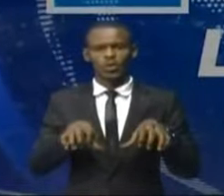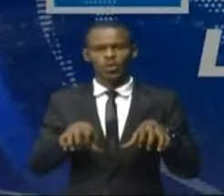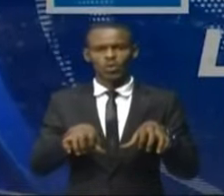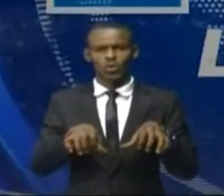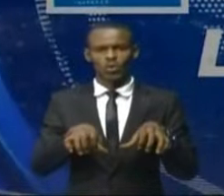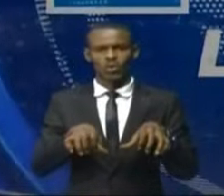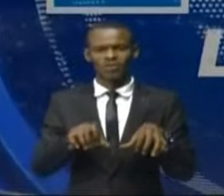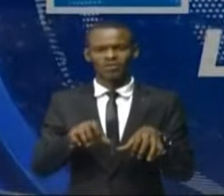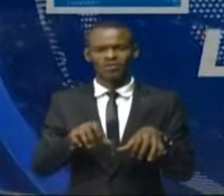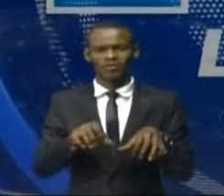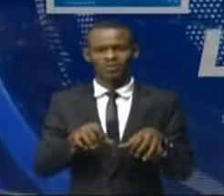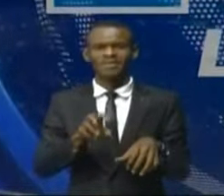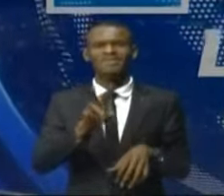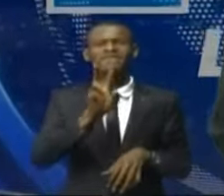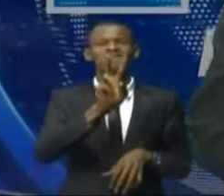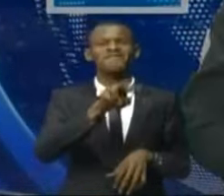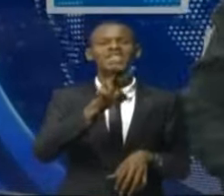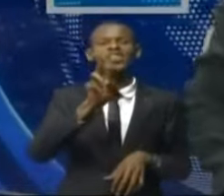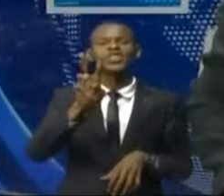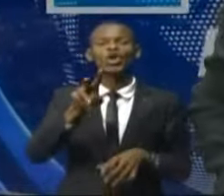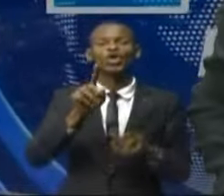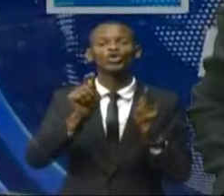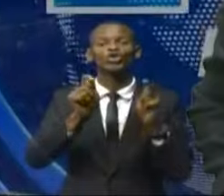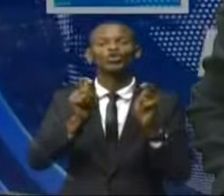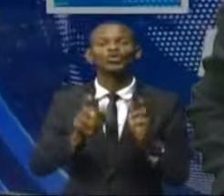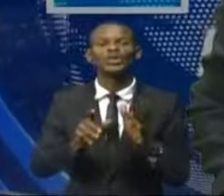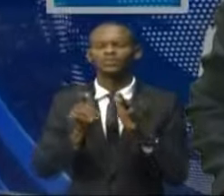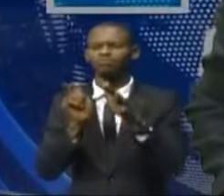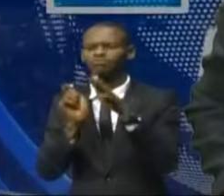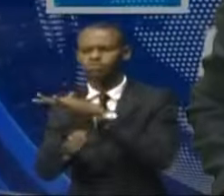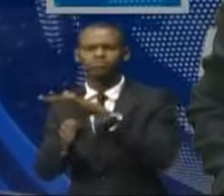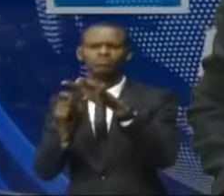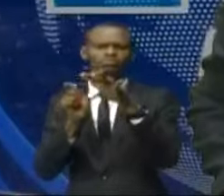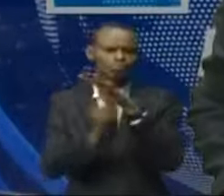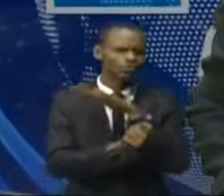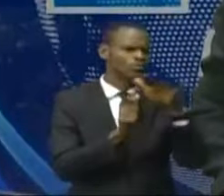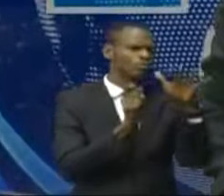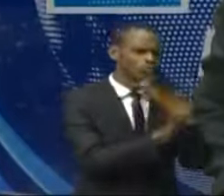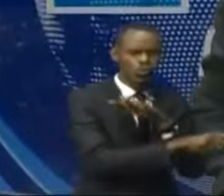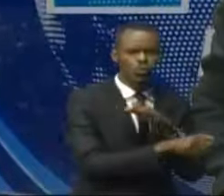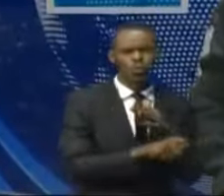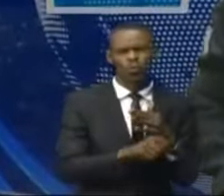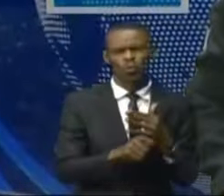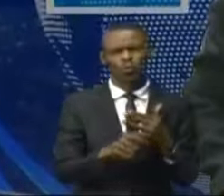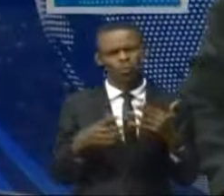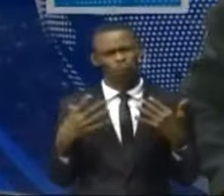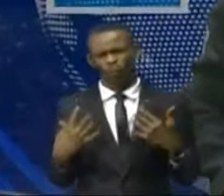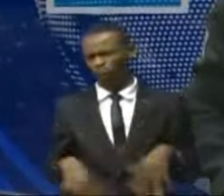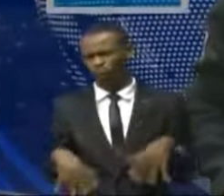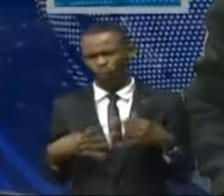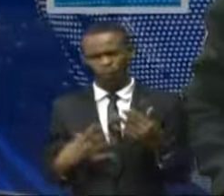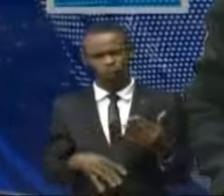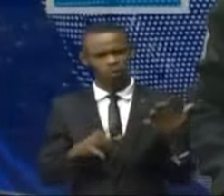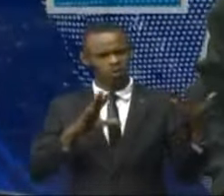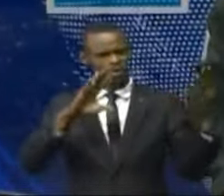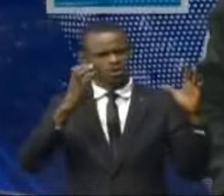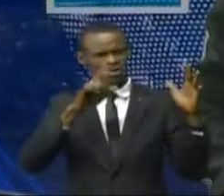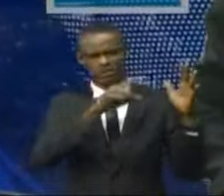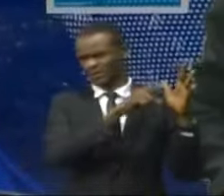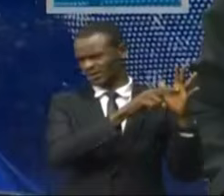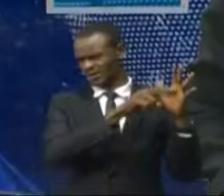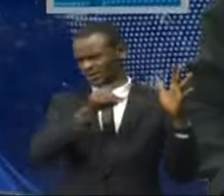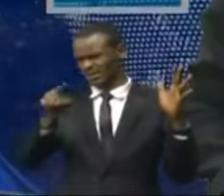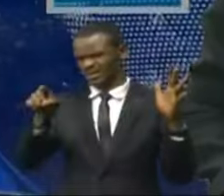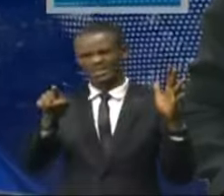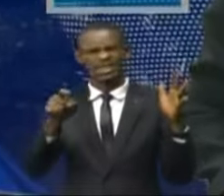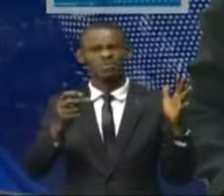dans l'exercice de leur métier, dont Franck Ngikye. Une requête est adressée au gouvernement pour les élever au rang des